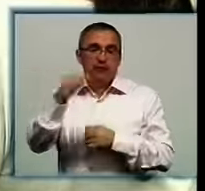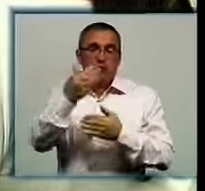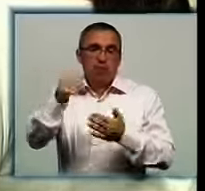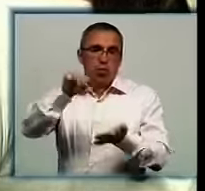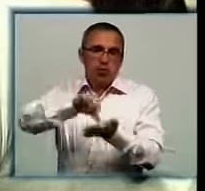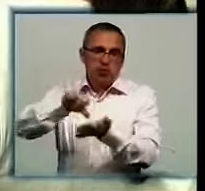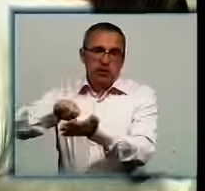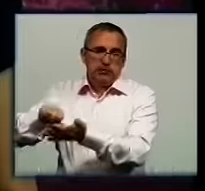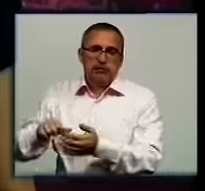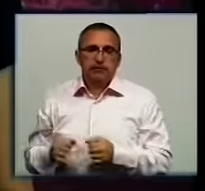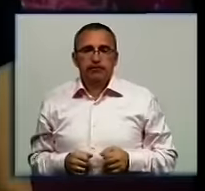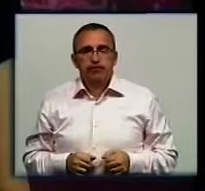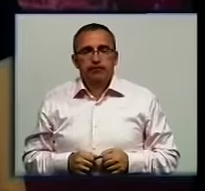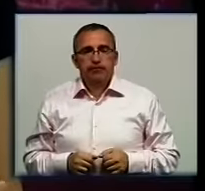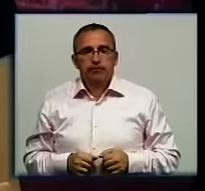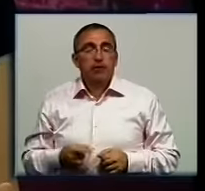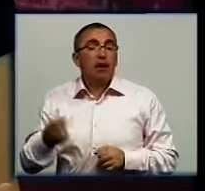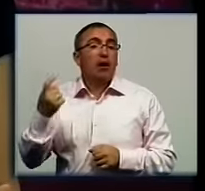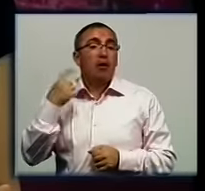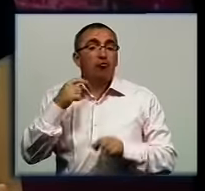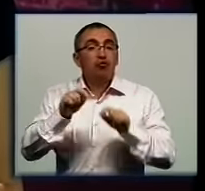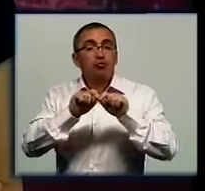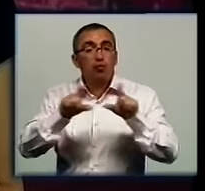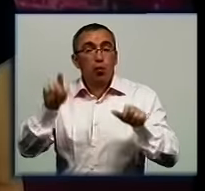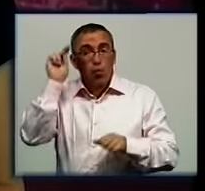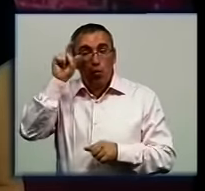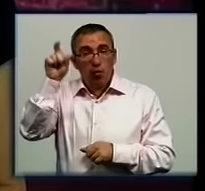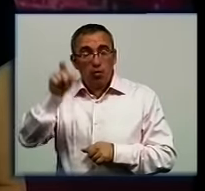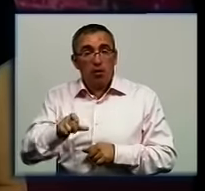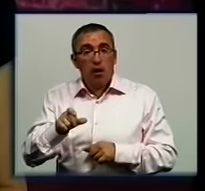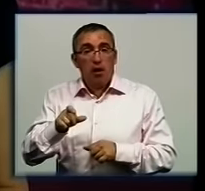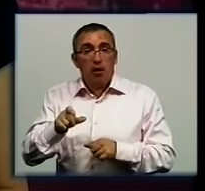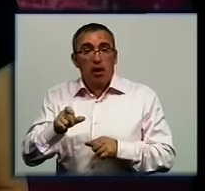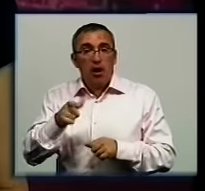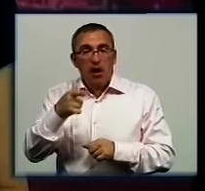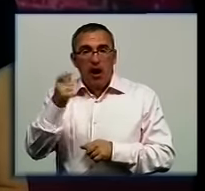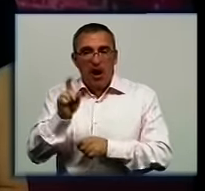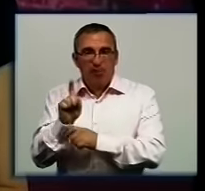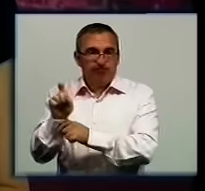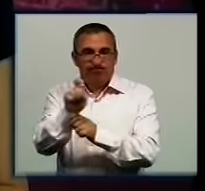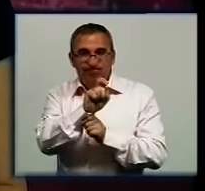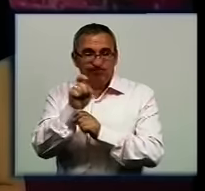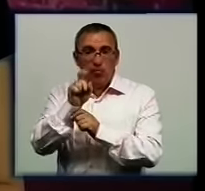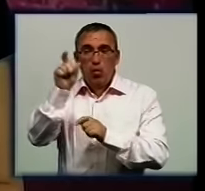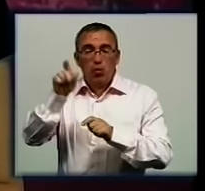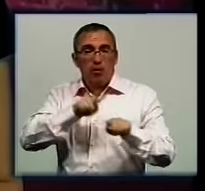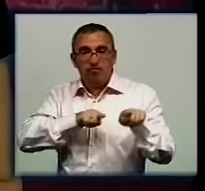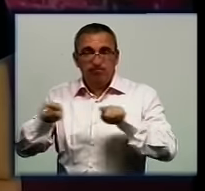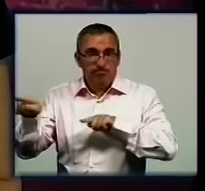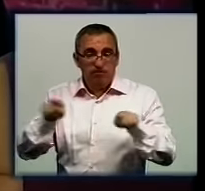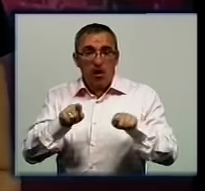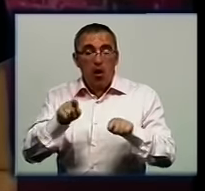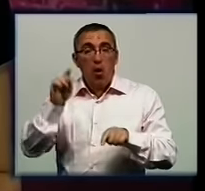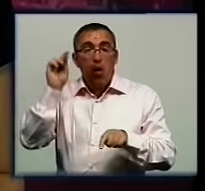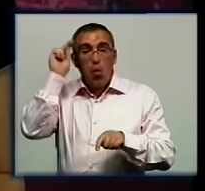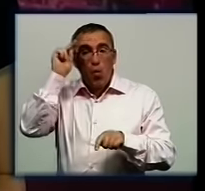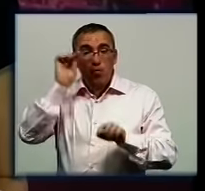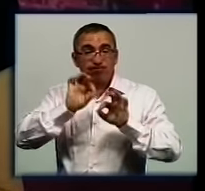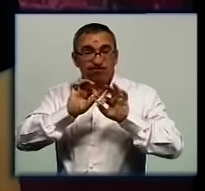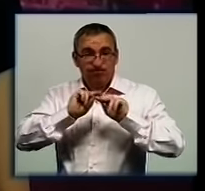учасників. В Кіровоградській школі учень розпалив сльозогінний газ. Через це дітей евакуювали, а навчальний процес був би